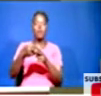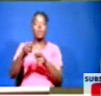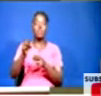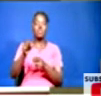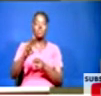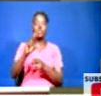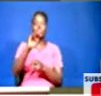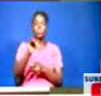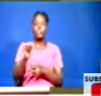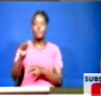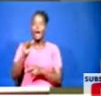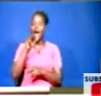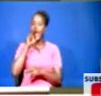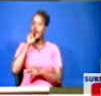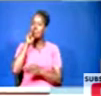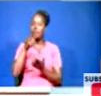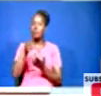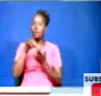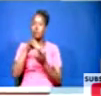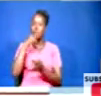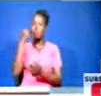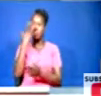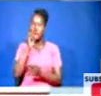kwa njiwa maalum kulipendeza.